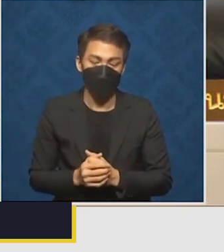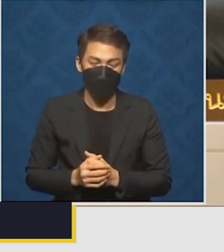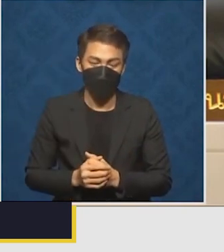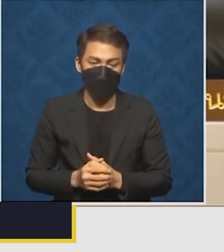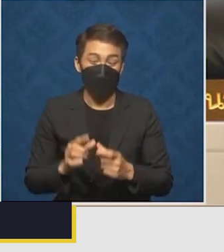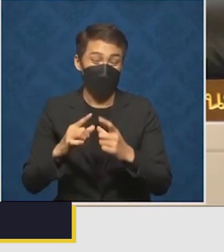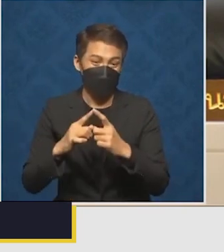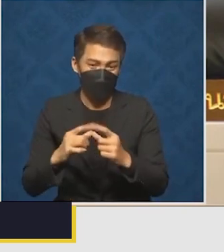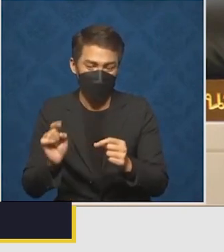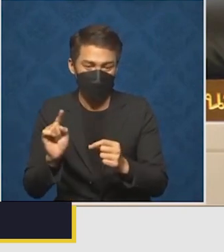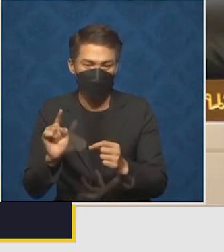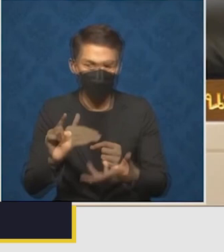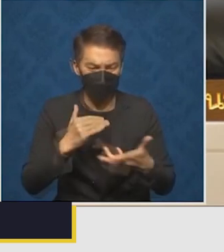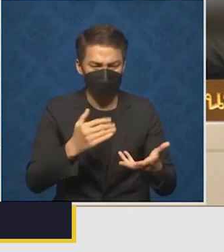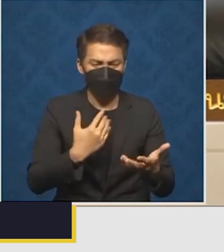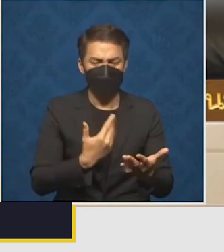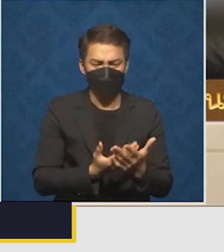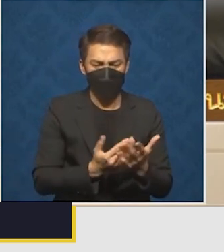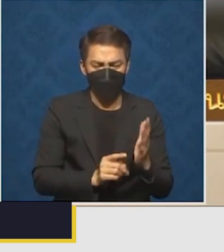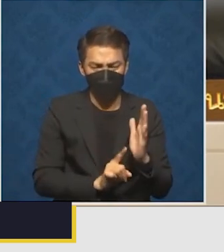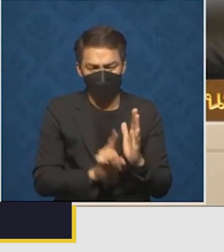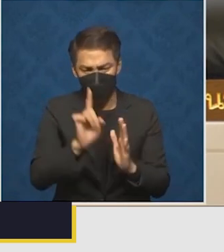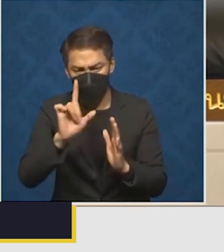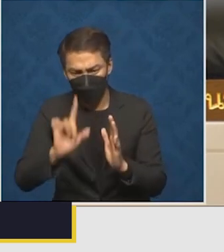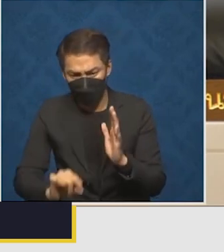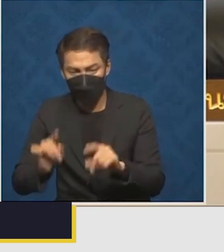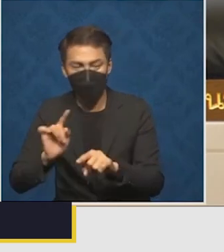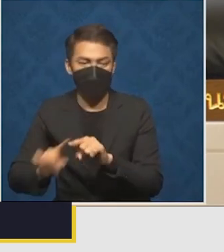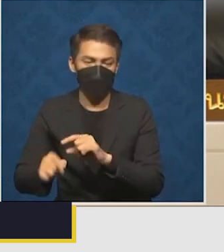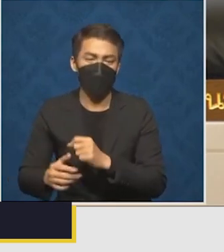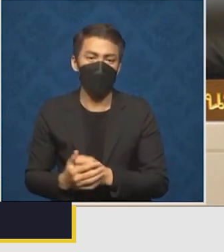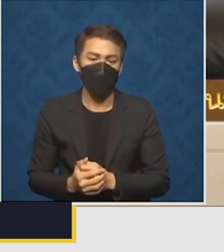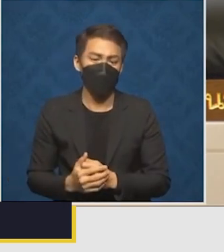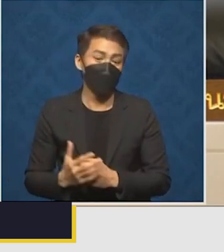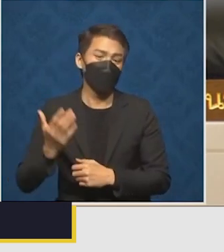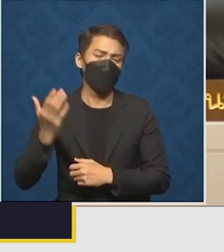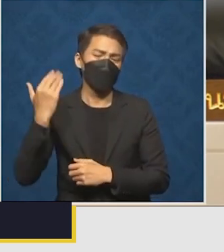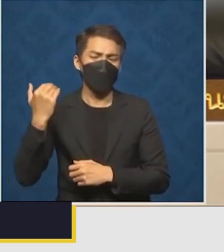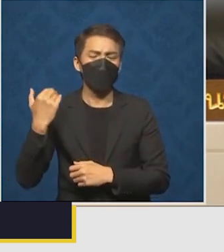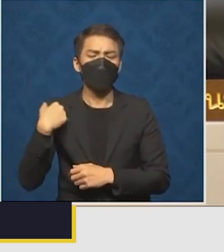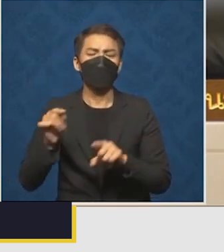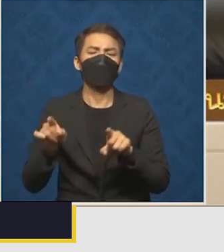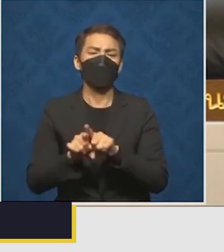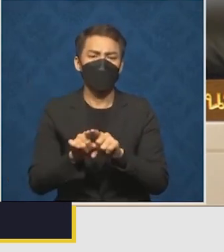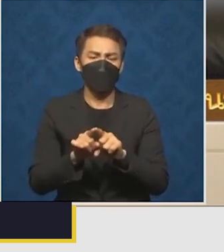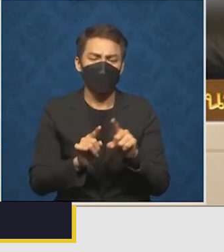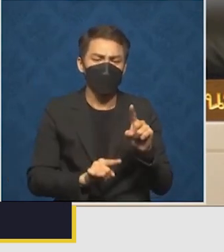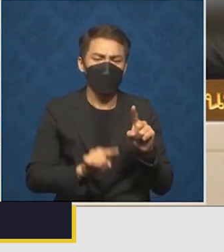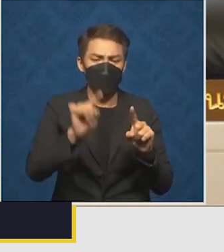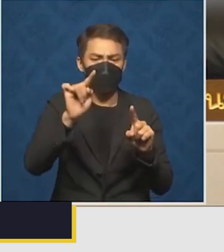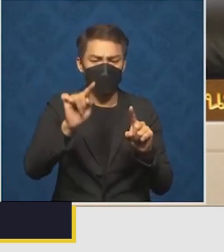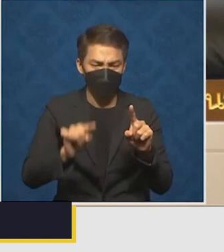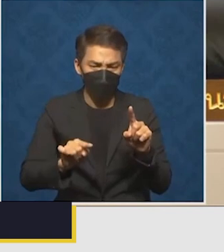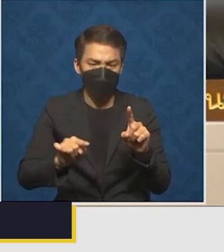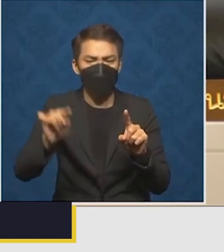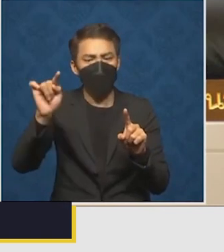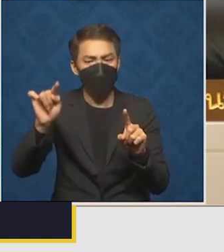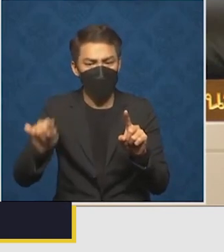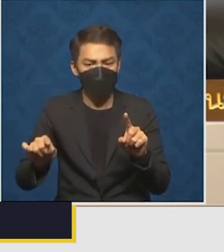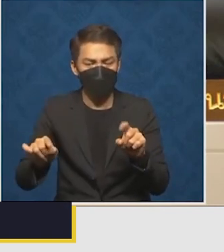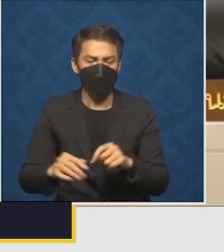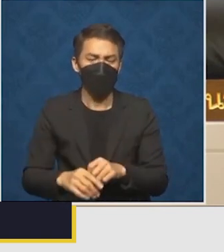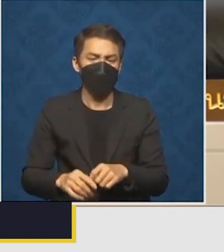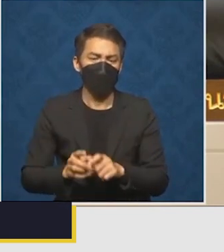ว่าหลายๆครั้งที่เราก็เสนอว่าเฮ้ยตอนนี้มันต้องมีอะไรเกิดการเปลี่ยนแปลงได้แล้วถ้าคุณยังทำอยู่เป็นแบบเดิมเนี่ยมันจะไม่น